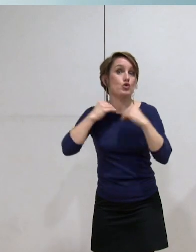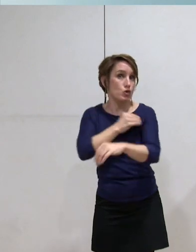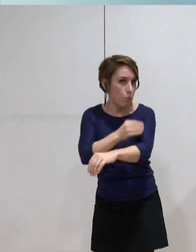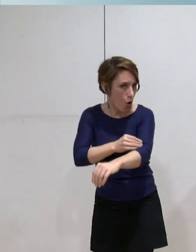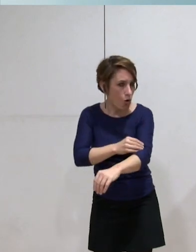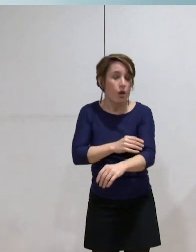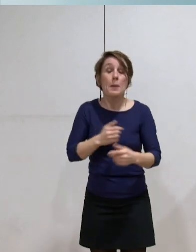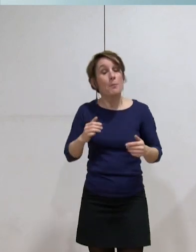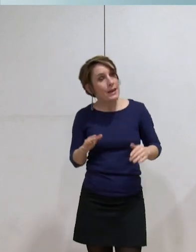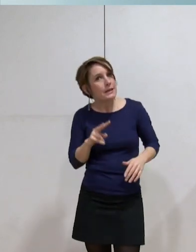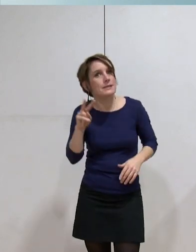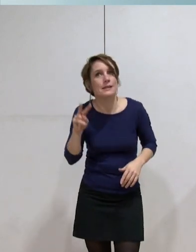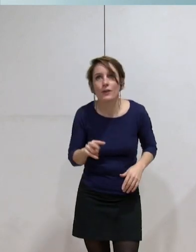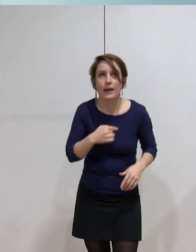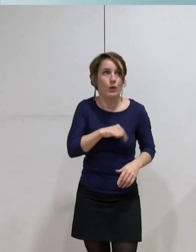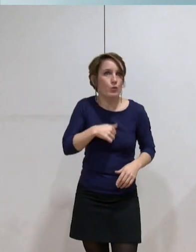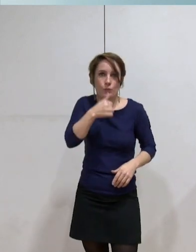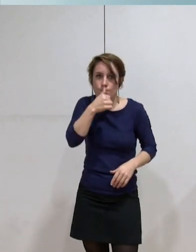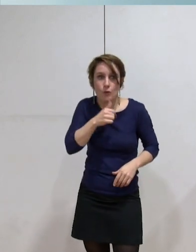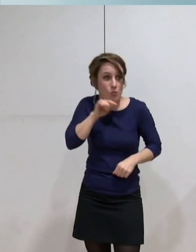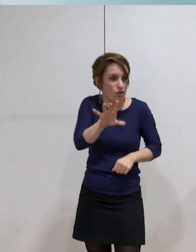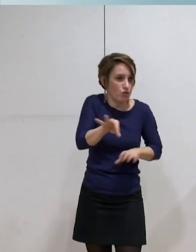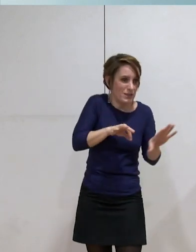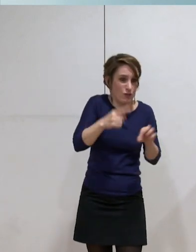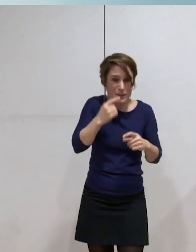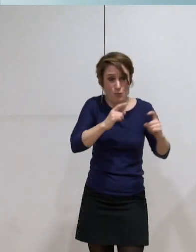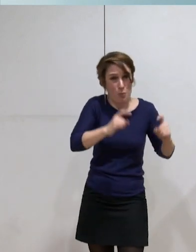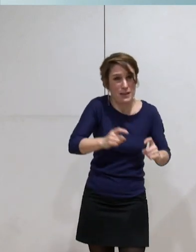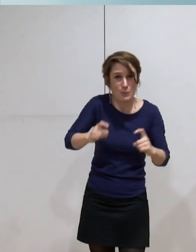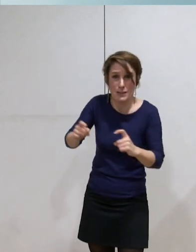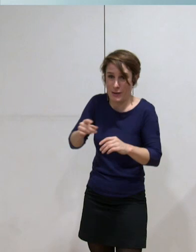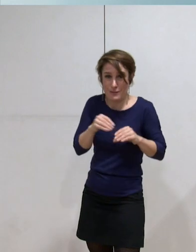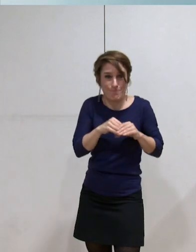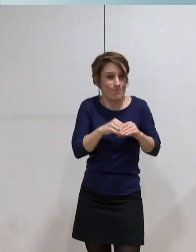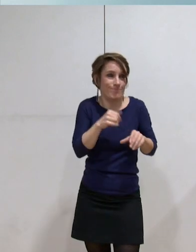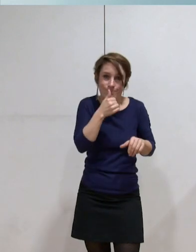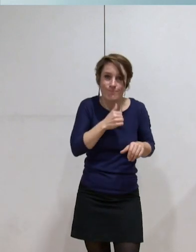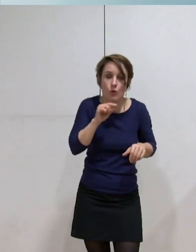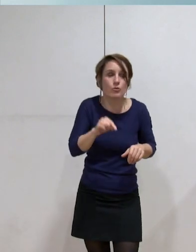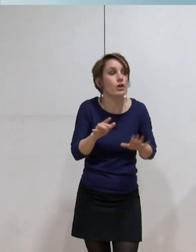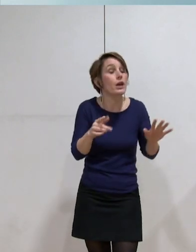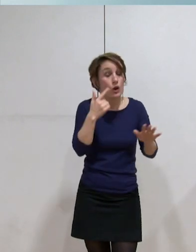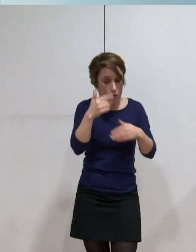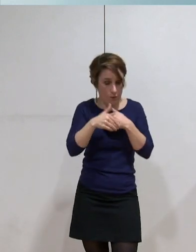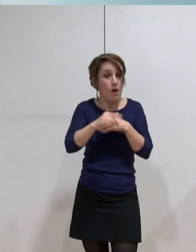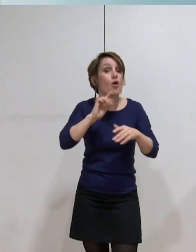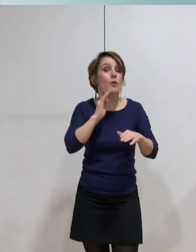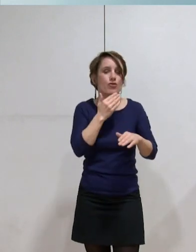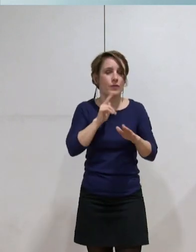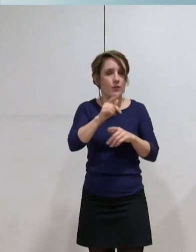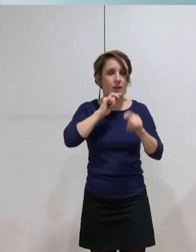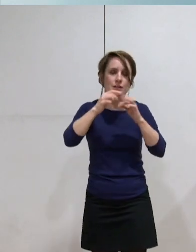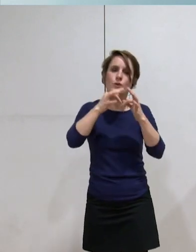vrai qu'il nous faut faire des des baisses et des choix clairs nous aurons l'occasion de revenir sur les critères d'ailleurs au mois de janvier